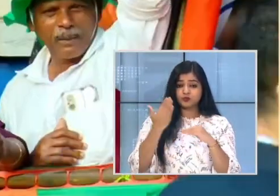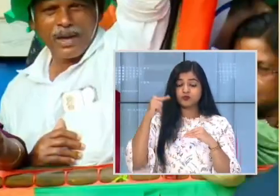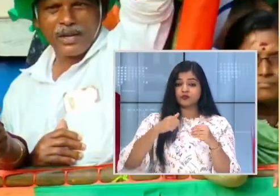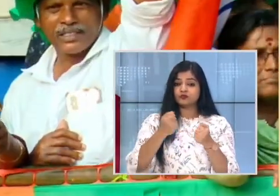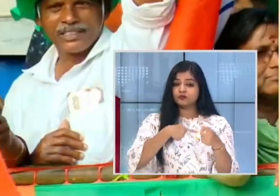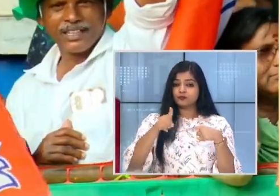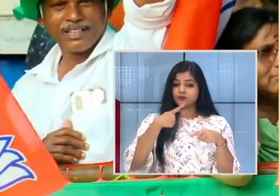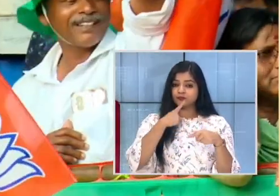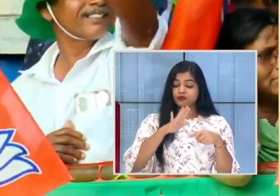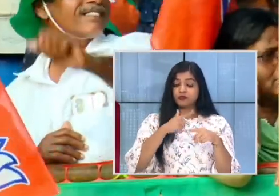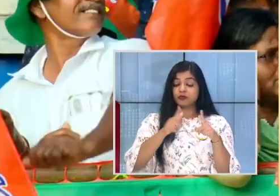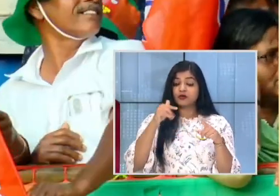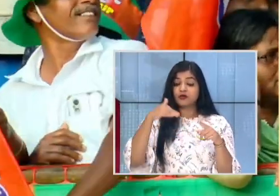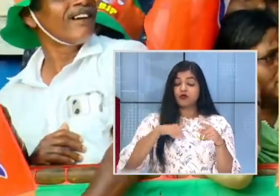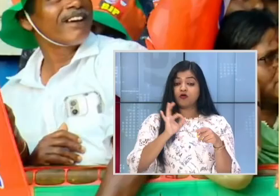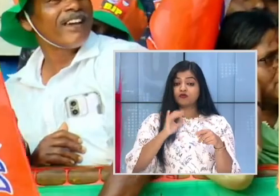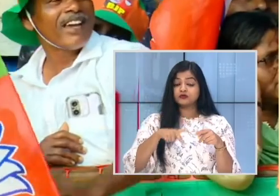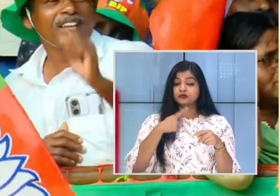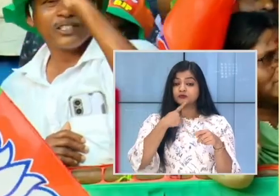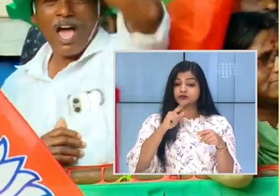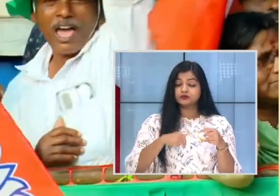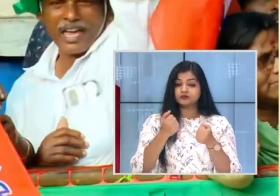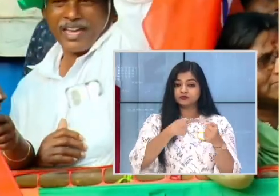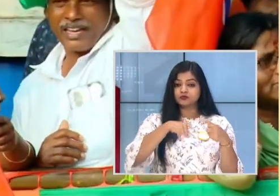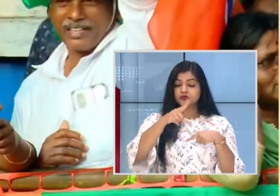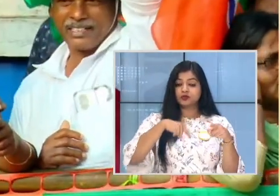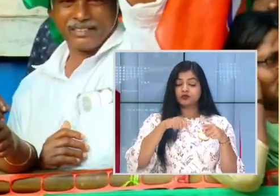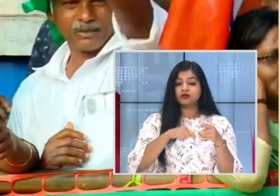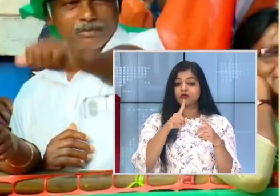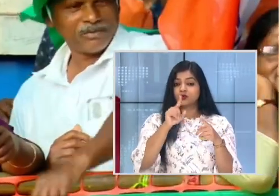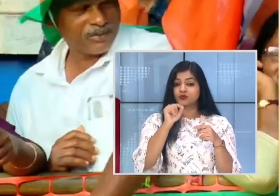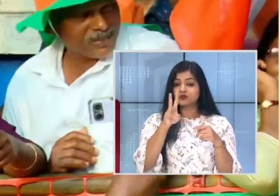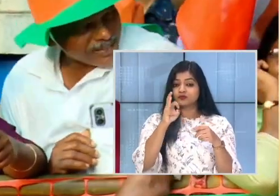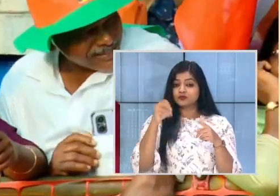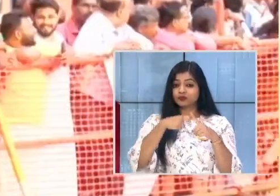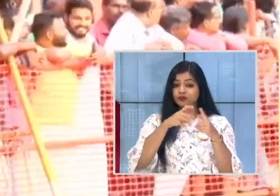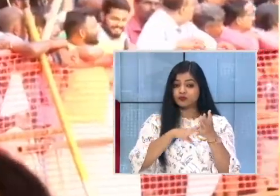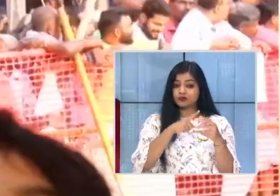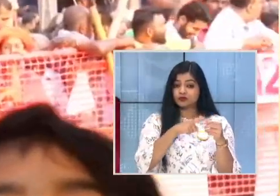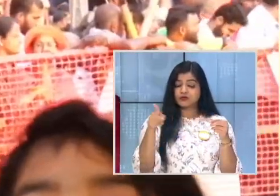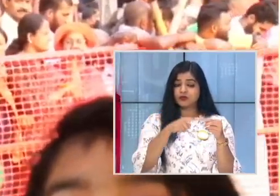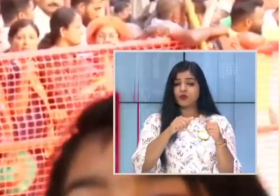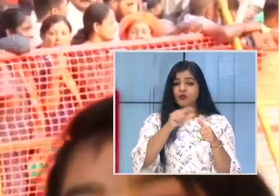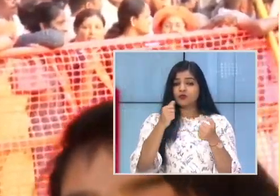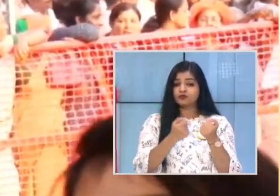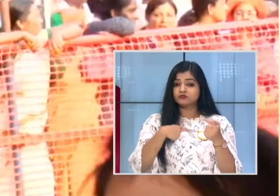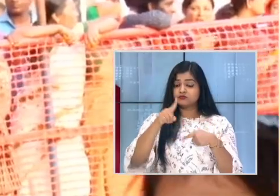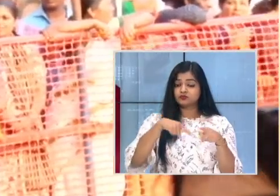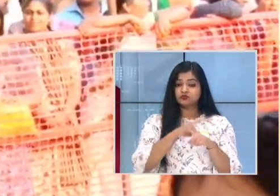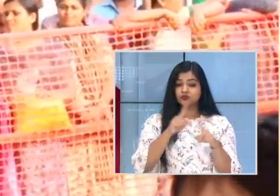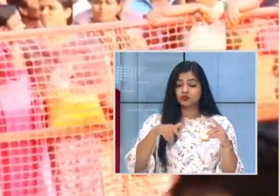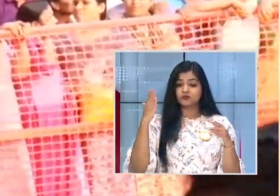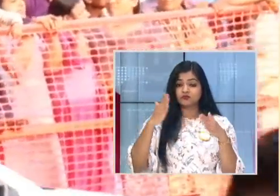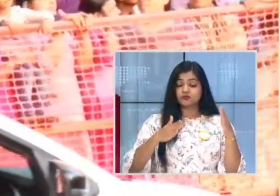കടത്തിവിട്ടിരുന്നു. പക്ഷേ ഇപ്പോൾ അങ്ങനെയല്ല. ഔദ്യോഗിക വാഹനങ്ങൾ മാത്രമാണ് ഇതുവഴി ഇപ്പോൾ അങ്ങോട്ടേക്കും ഇങ്ങോട്ടേക്കും പോകുന്നത്. മറ്റെല്ലാ തരത്തിലുള്ള നിയന്ത്രണവും ഇവിടെ ഏർപ്പെടുത്തി കഴിഞ്ഞിരിക്കുന്നു.